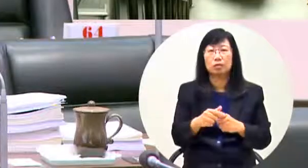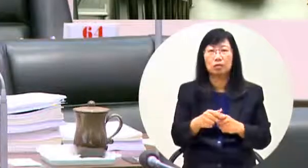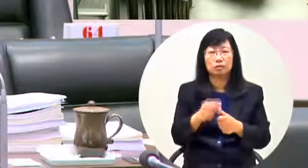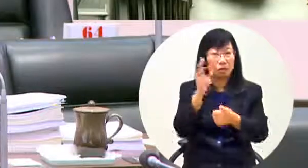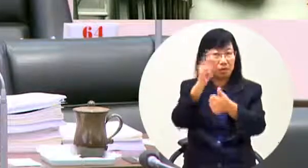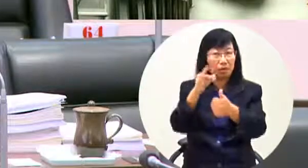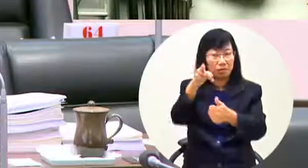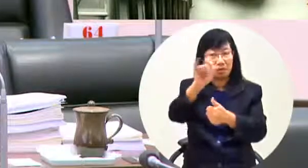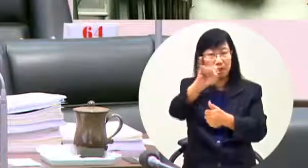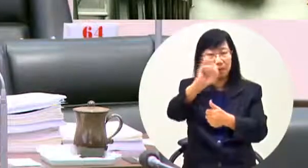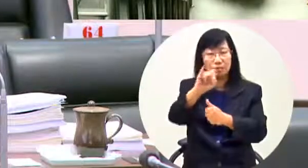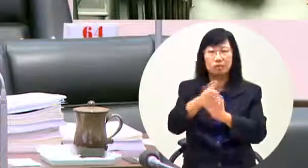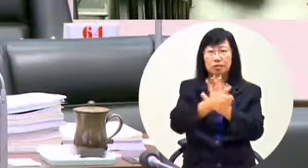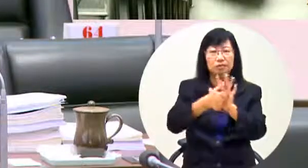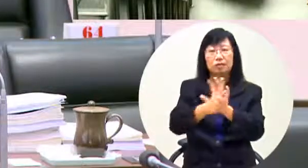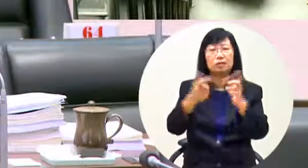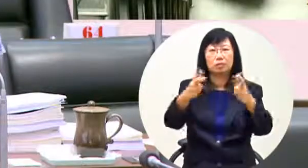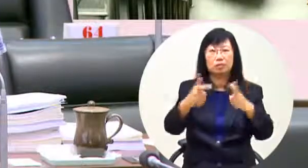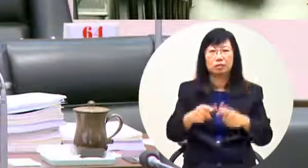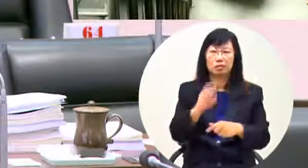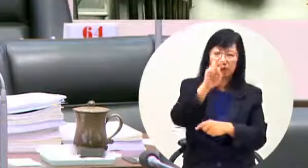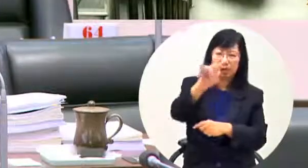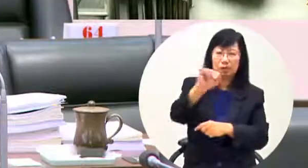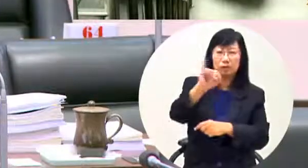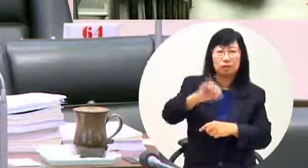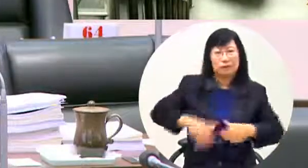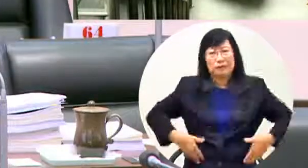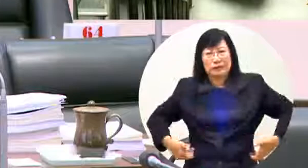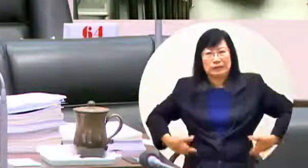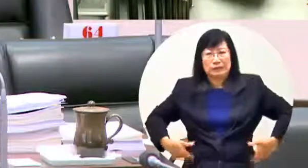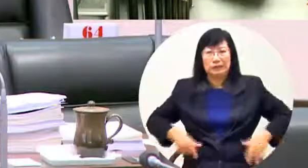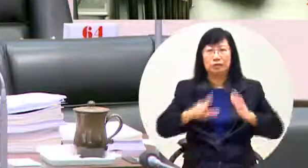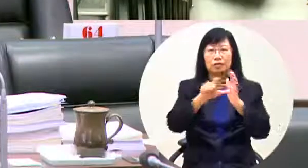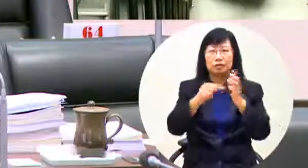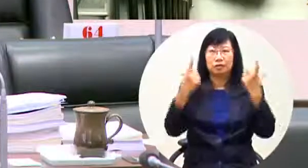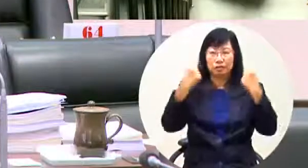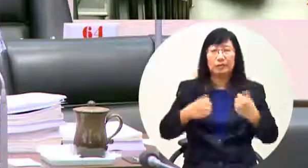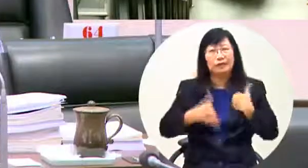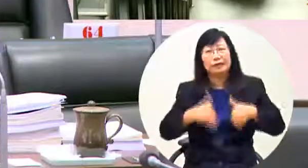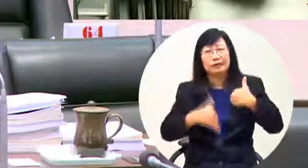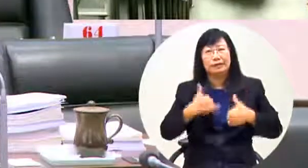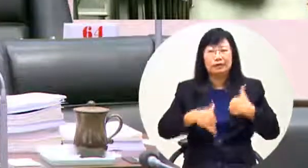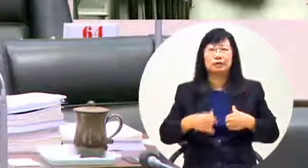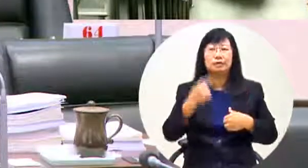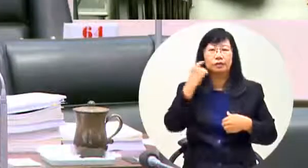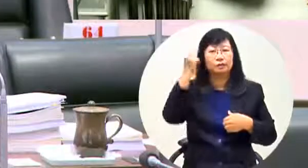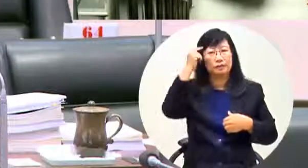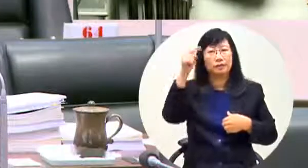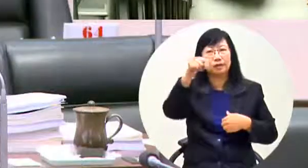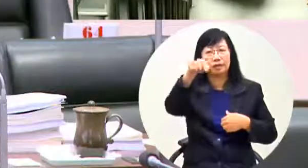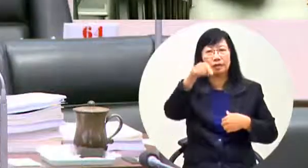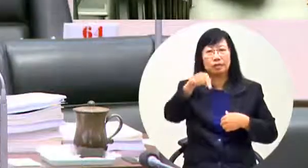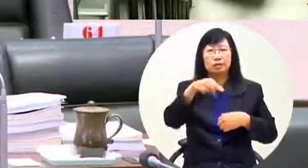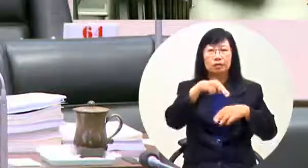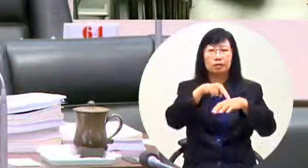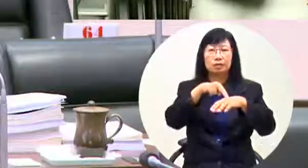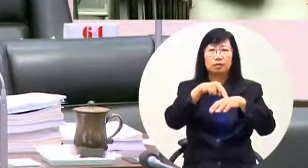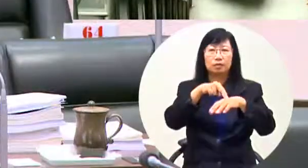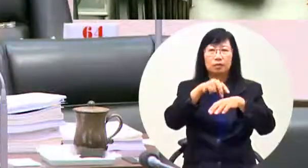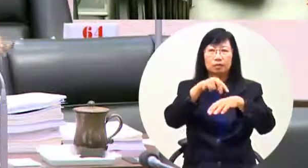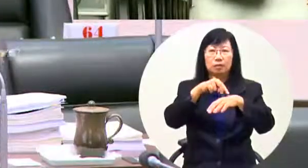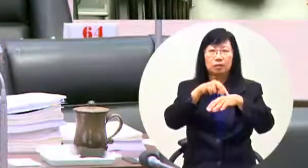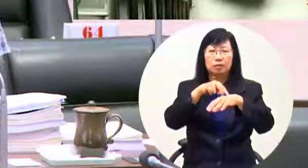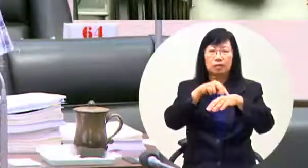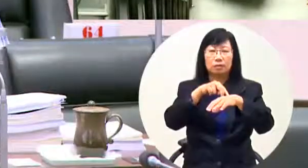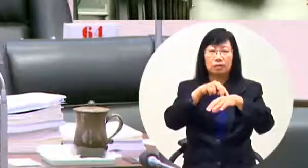小姐为了赶时间。本正外欢喜的，要从这些电梯下去呢，啊，结果一看，哇塞，电梯是只有